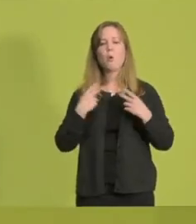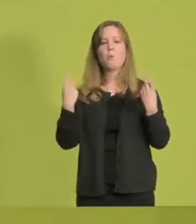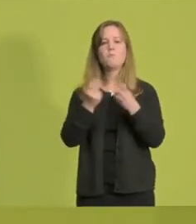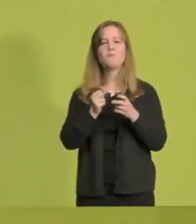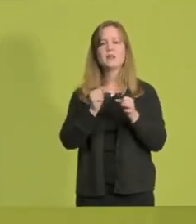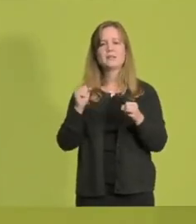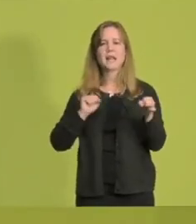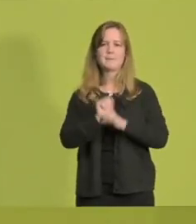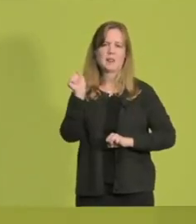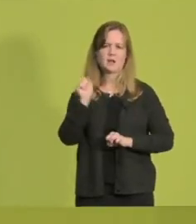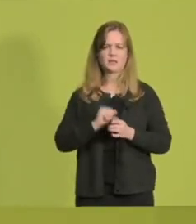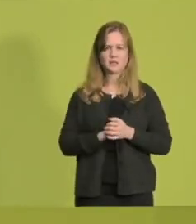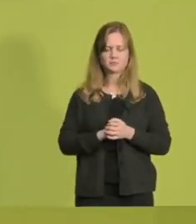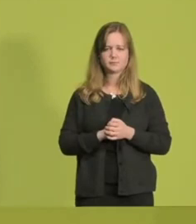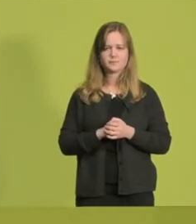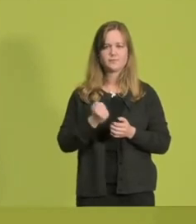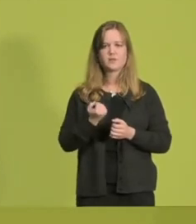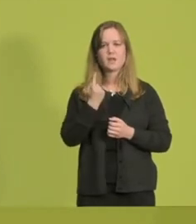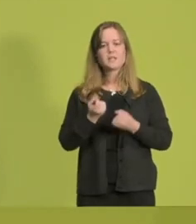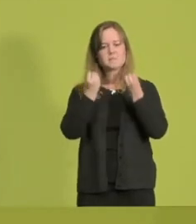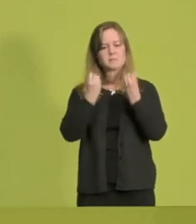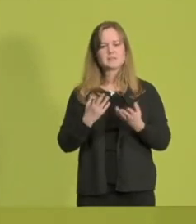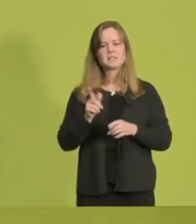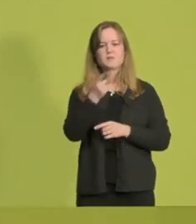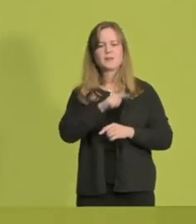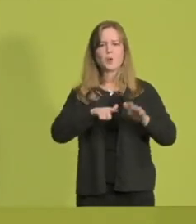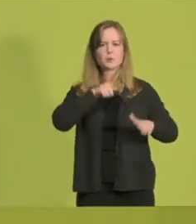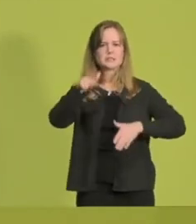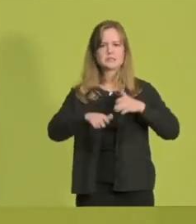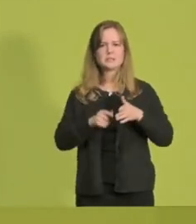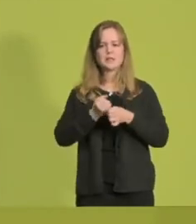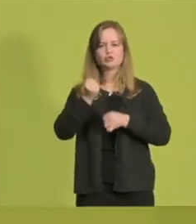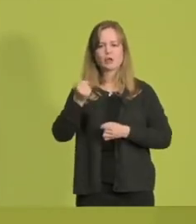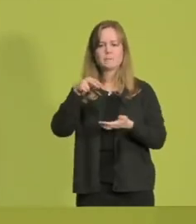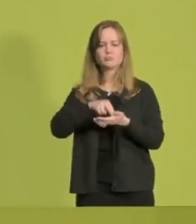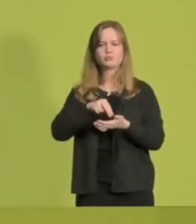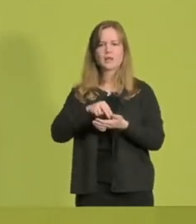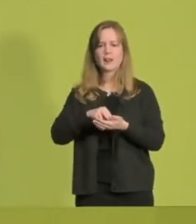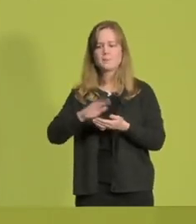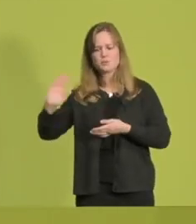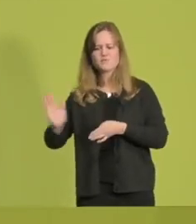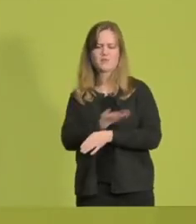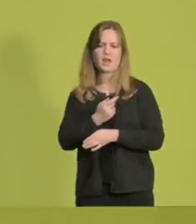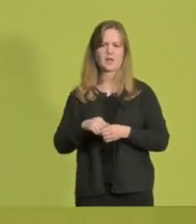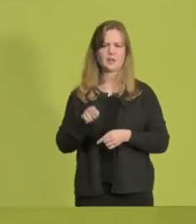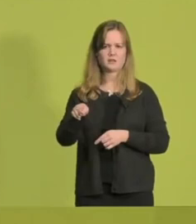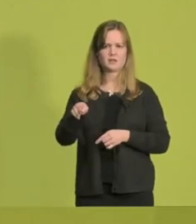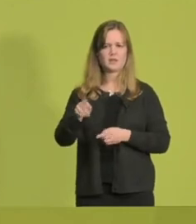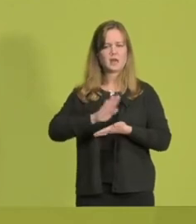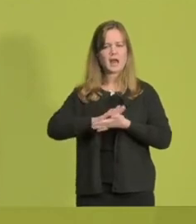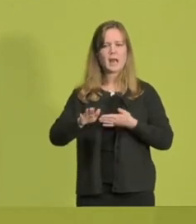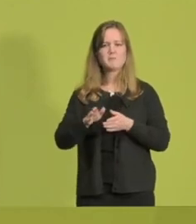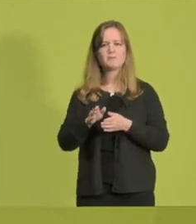Arbeit geleistet worden. Das Erste, was passiert ist 2017, diese Stabsstelle Umweltkriminalität musste weg. Sie wurde